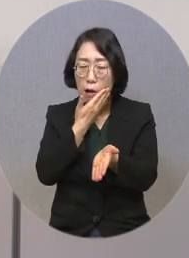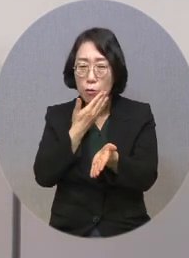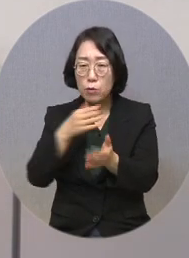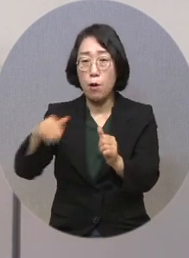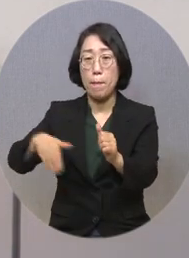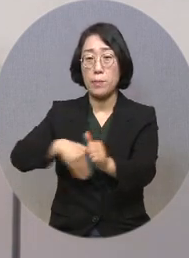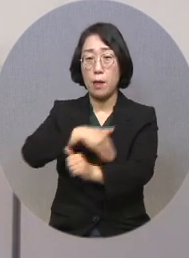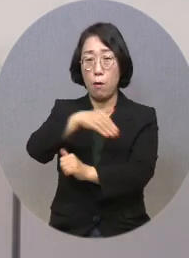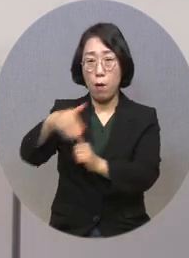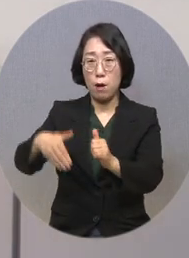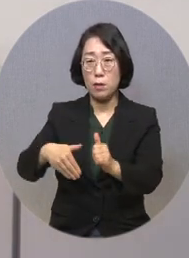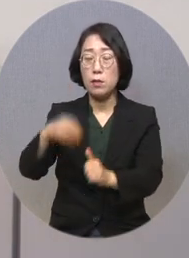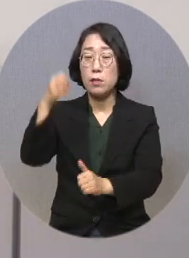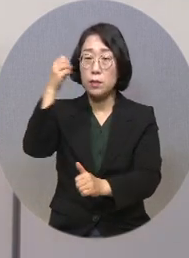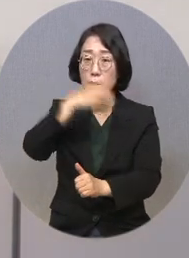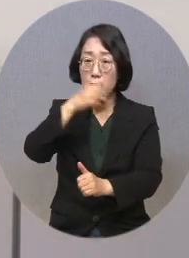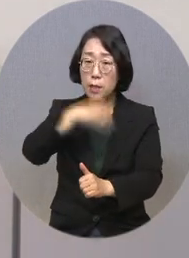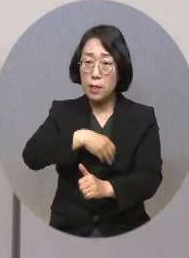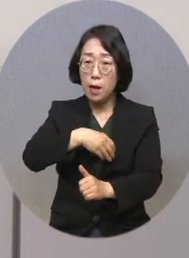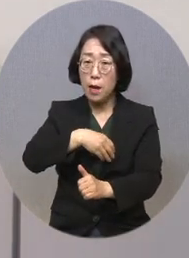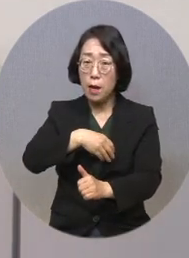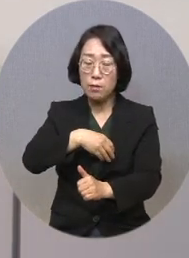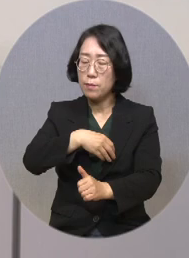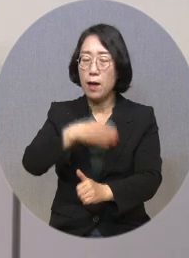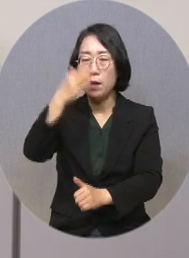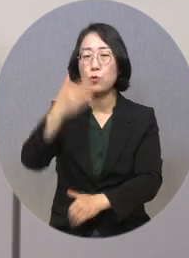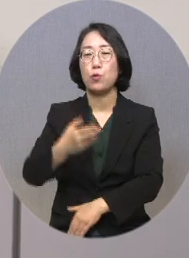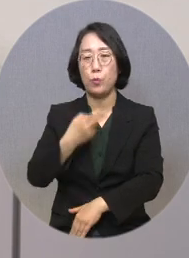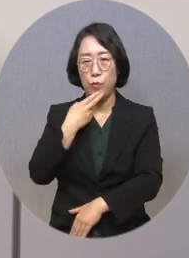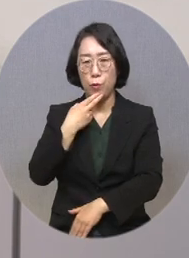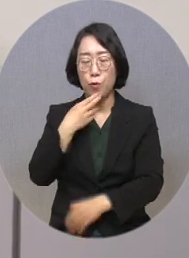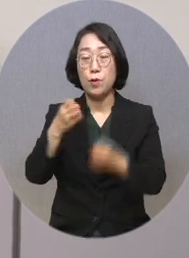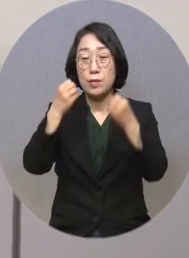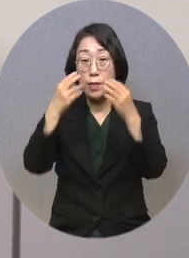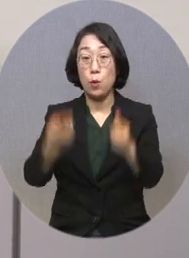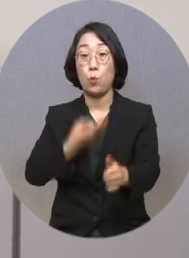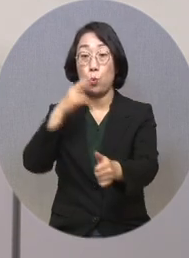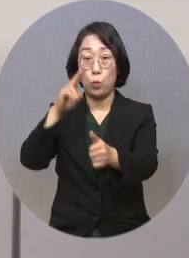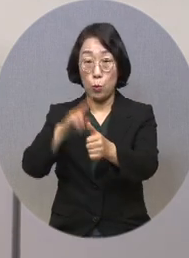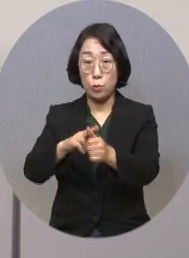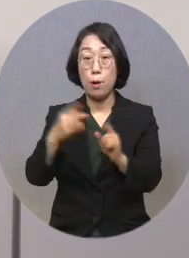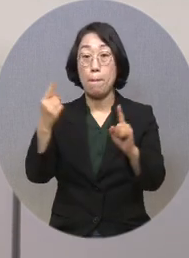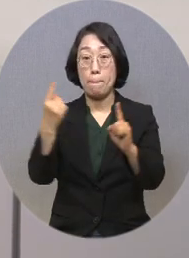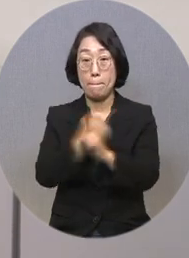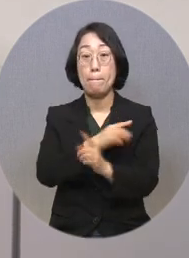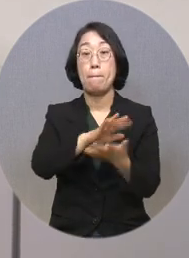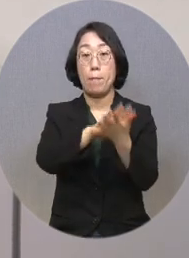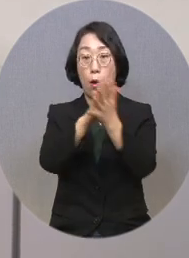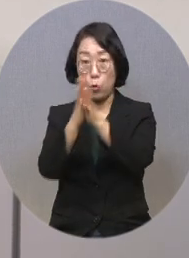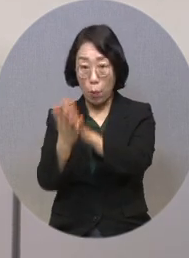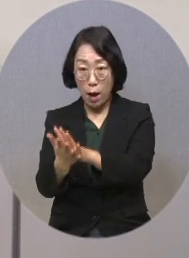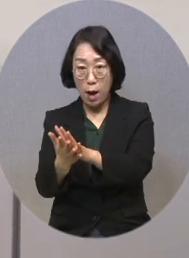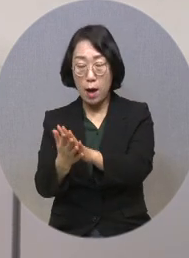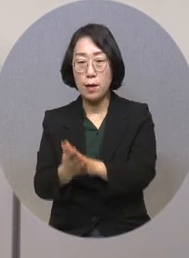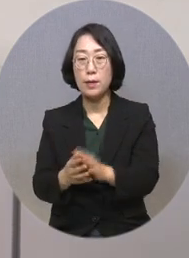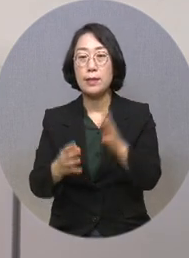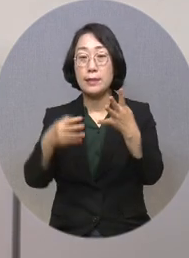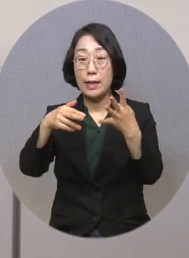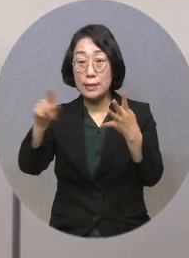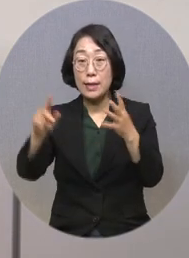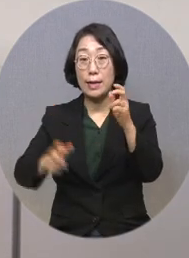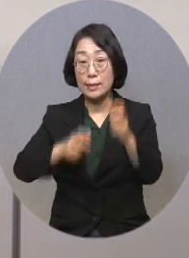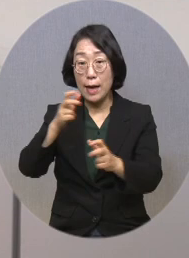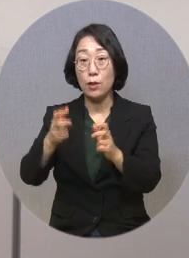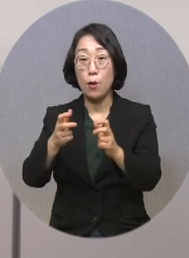상황을 시민들이 지켜보시겠습니까? 새로운 도전과 변화를 통해서 4차 산업시대에